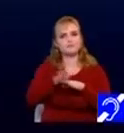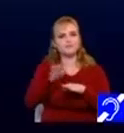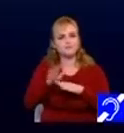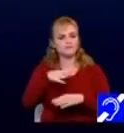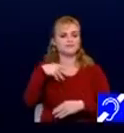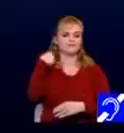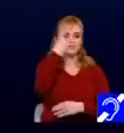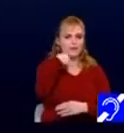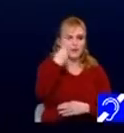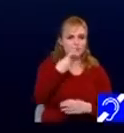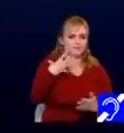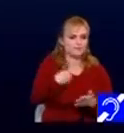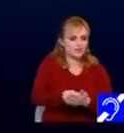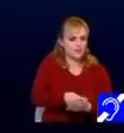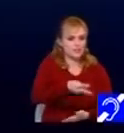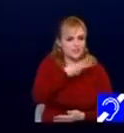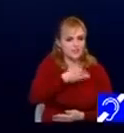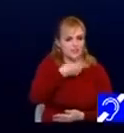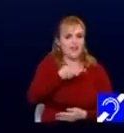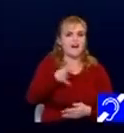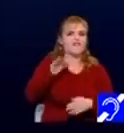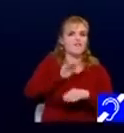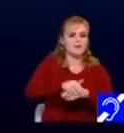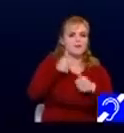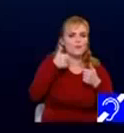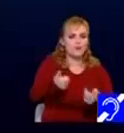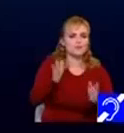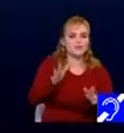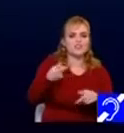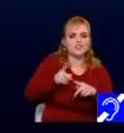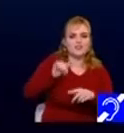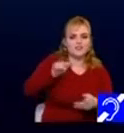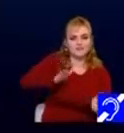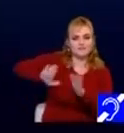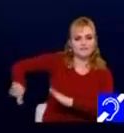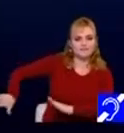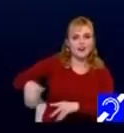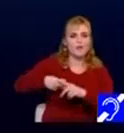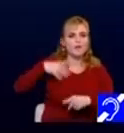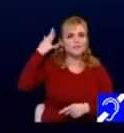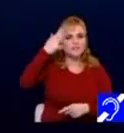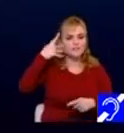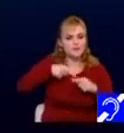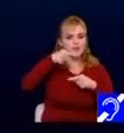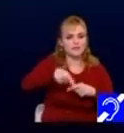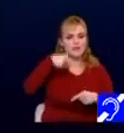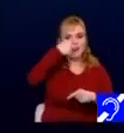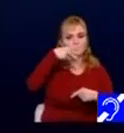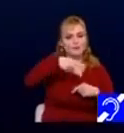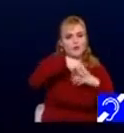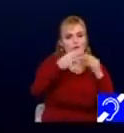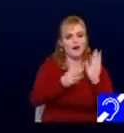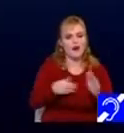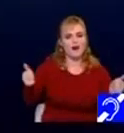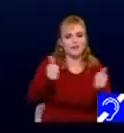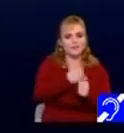cu speranța unei lumi mai bune în care faptele rele să-și găsească tot mai puțin loc. Cu aceste gânduri pășim în 2018 alături de